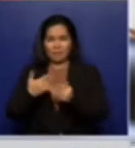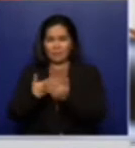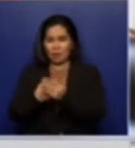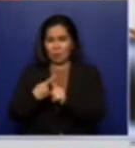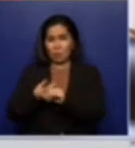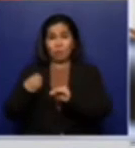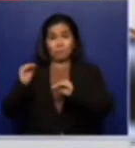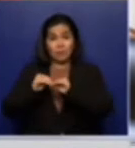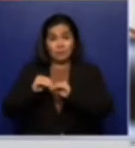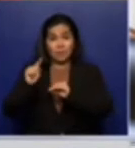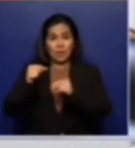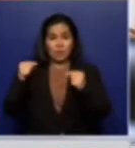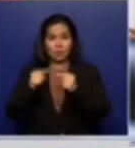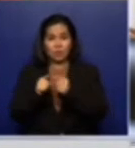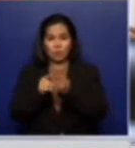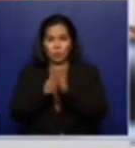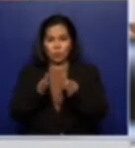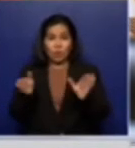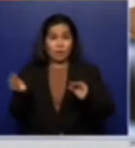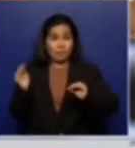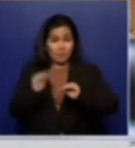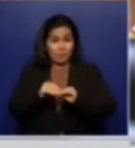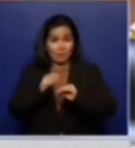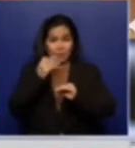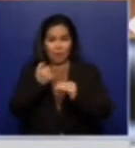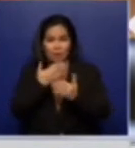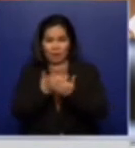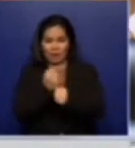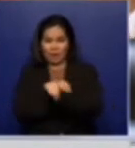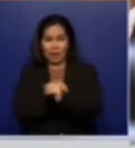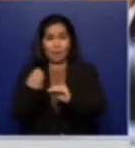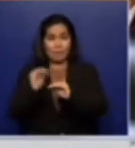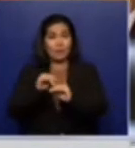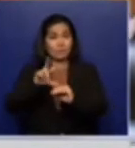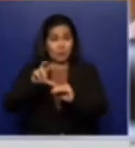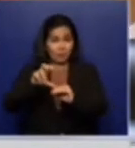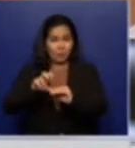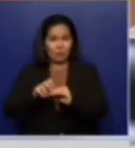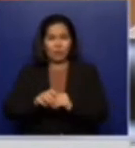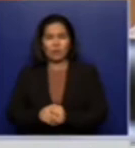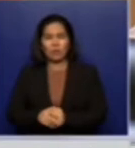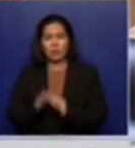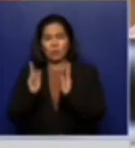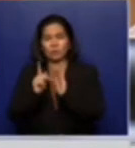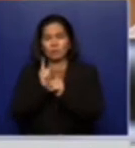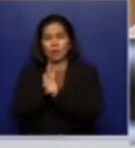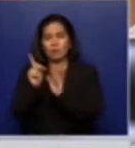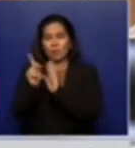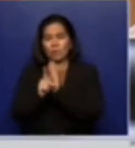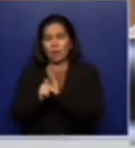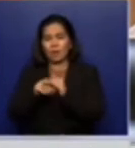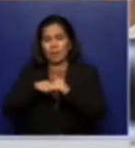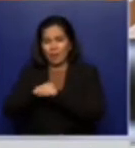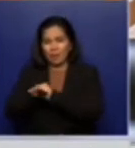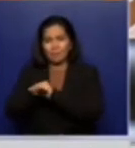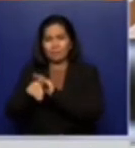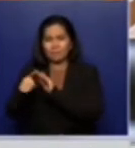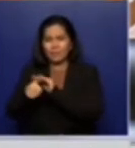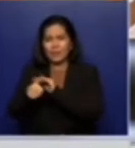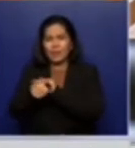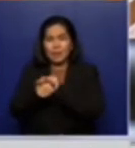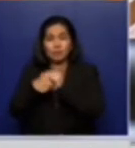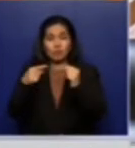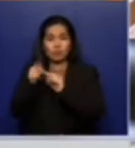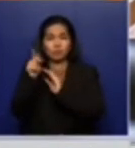ไรมันได้เก็บได้ฐานกว้างขึ้นนิติบุคคลต่างๆก็ไม่ต้องหลบภาษีเรื่องนี้มันชัดเจนท่านอา